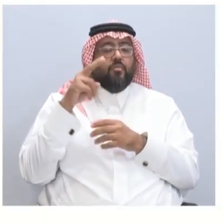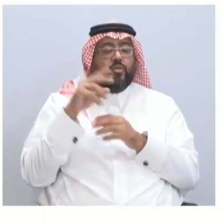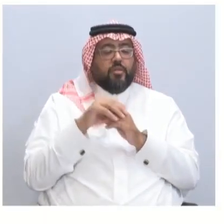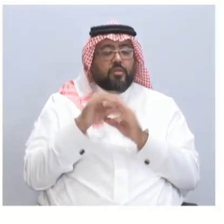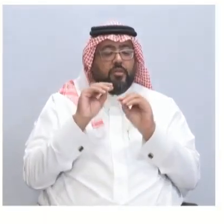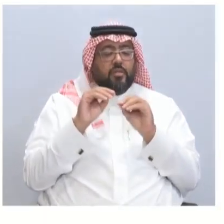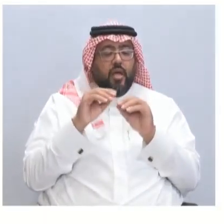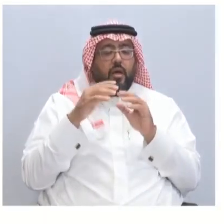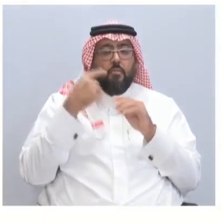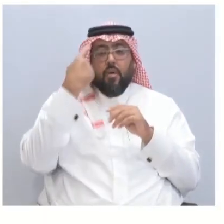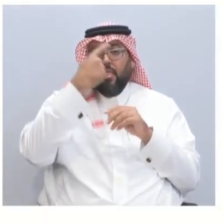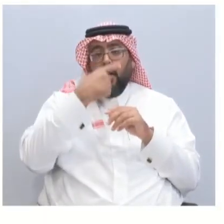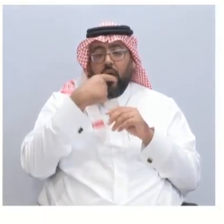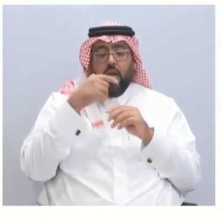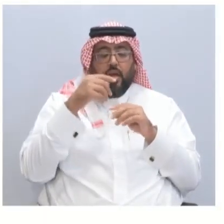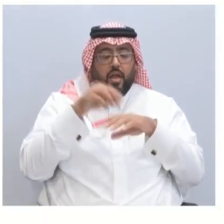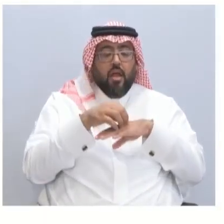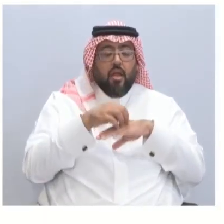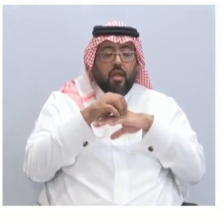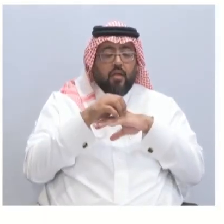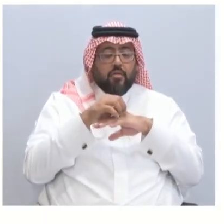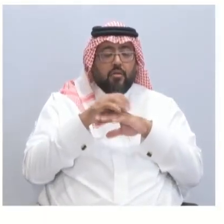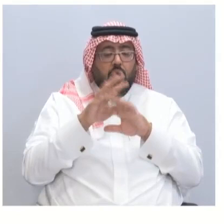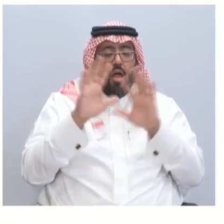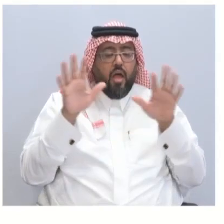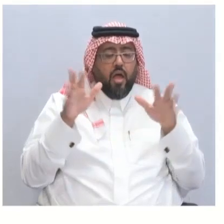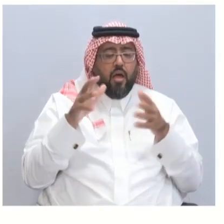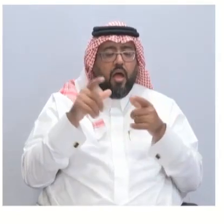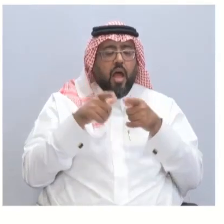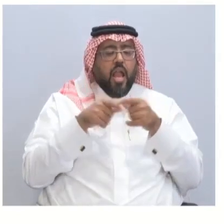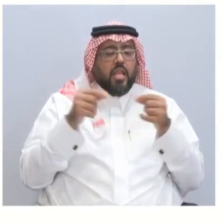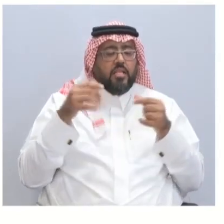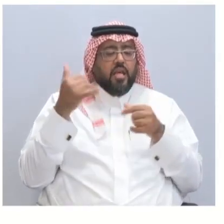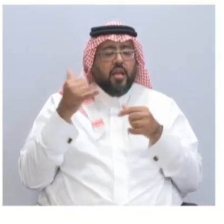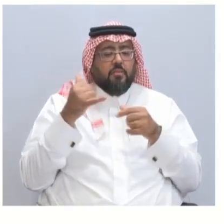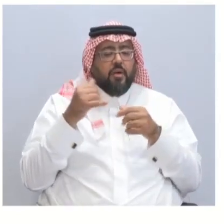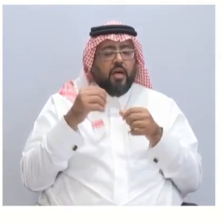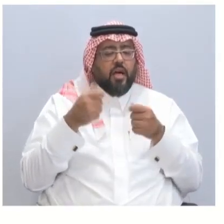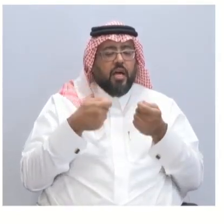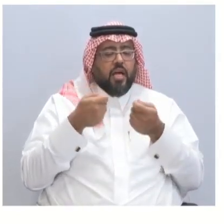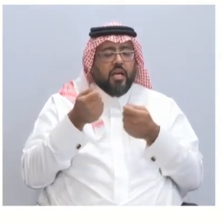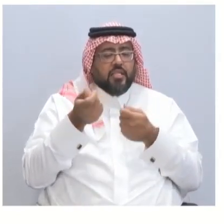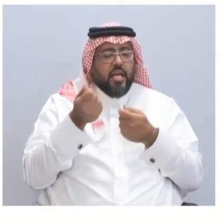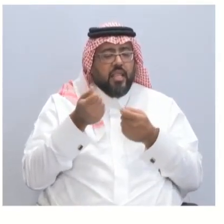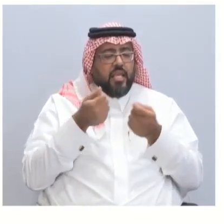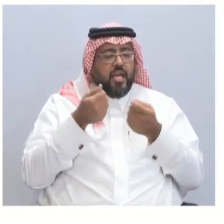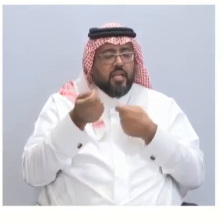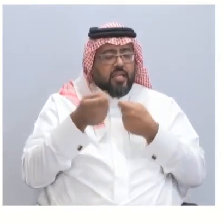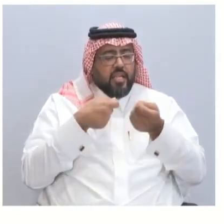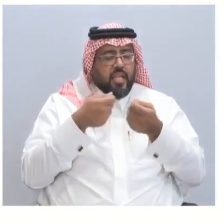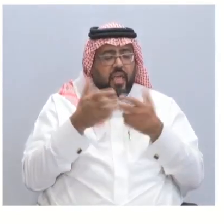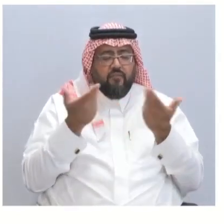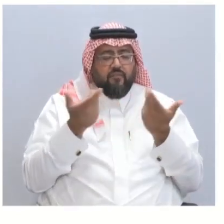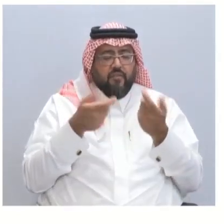عن المظاهر البشريه دول مجلس التعاون لدول الخليج العربي النشاط الاقتصادي